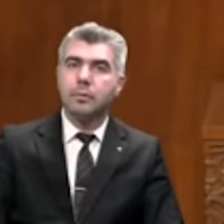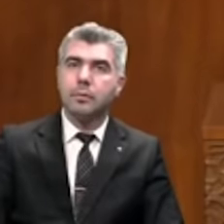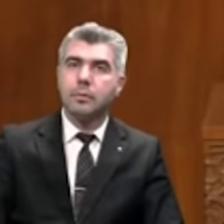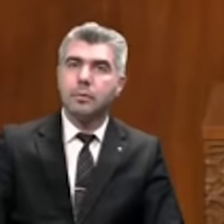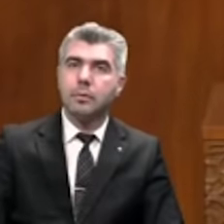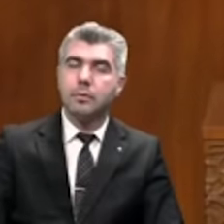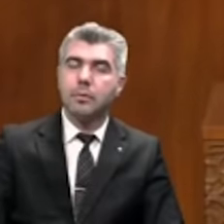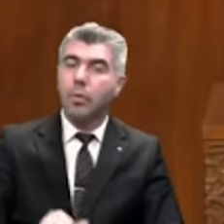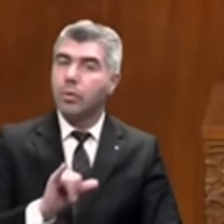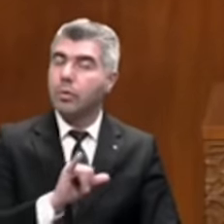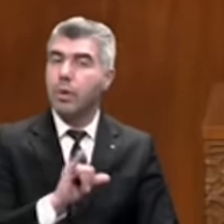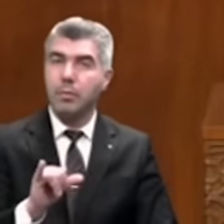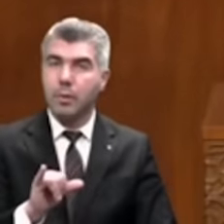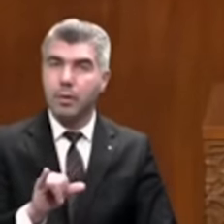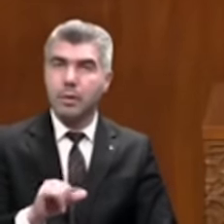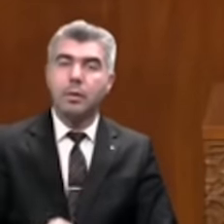وماشي